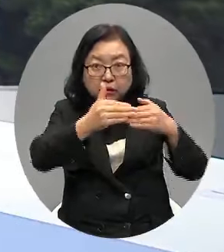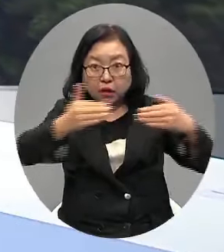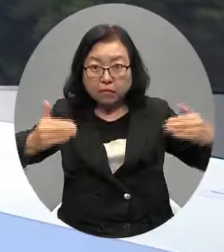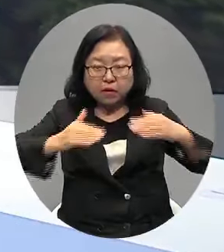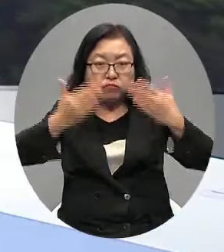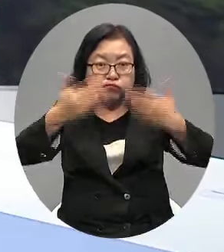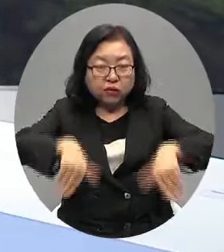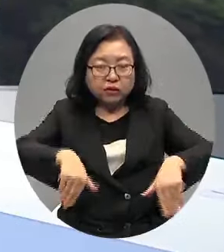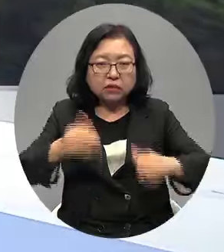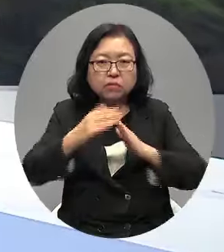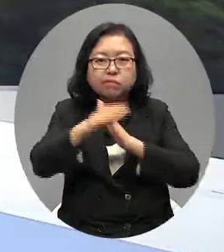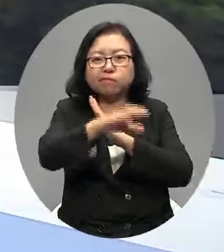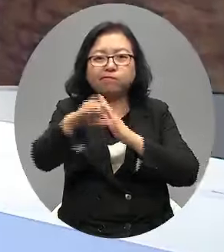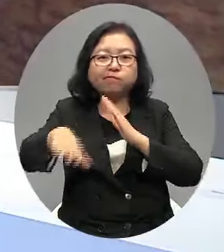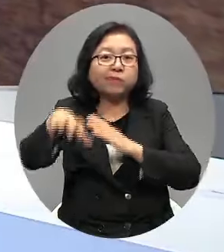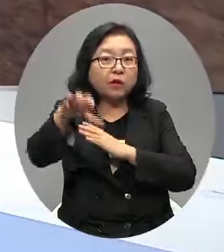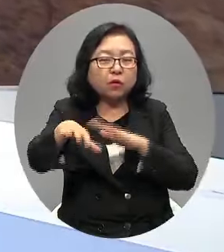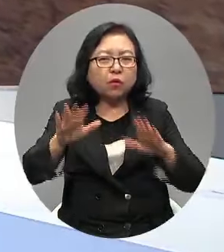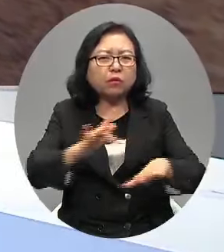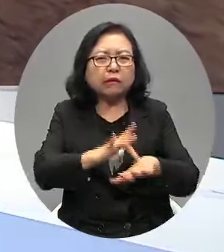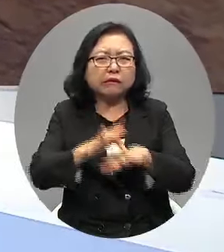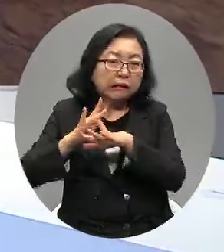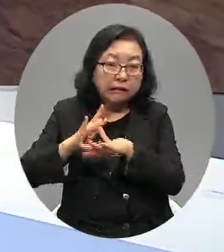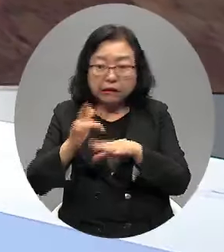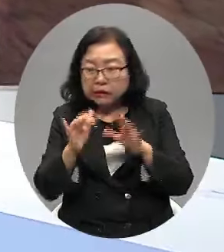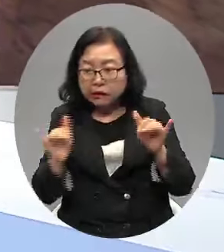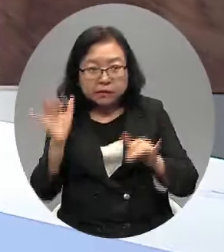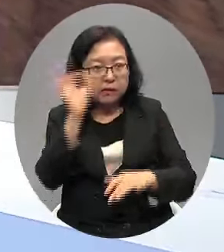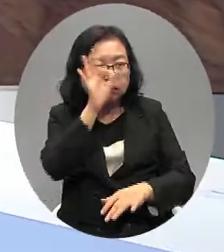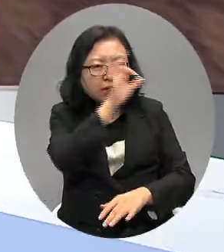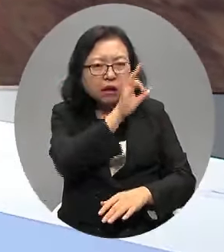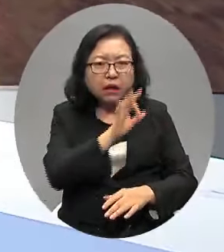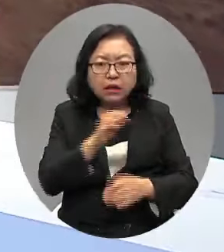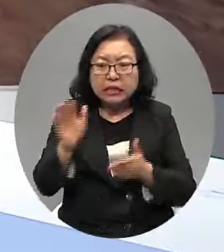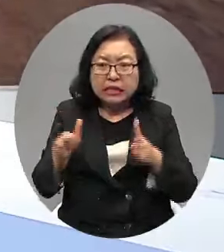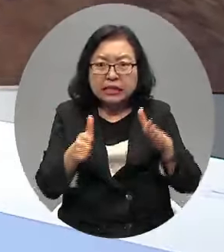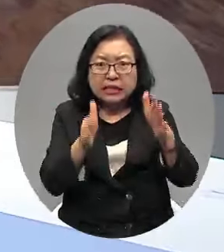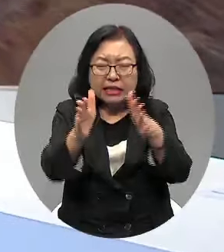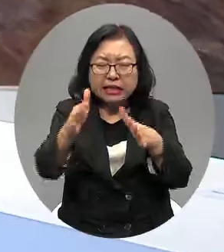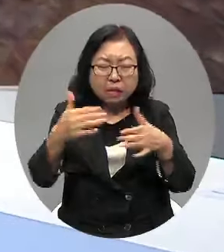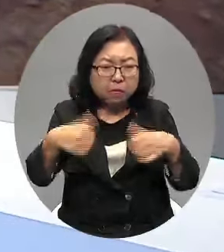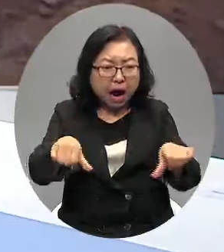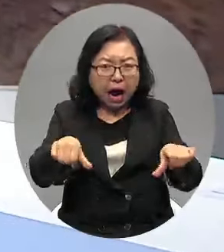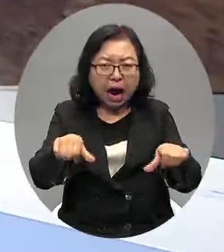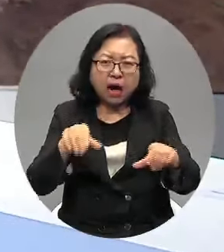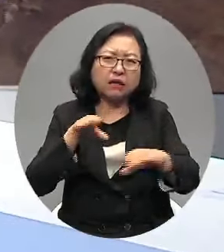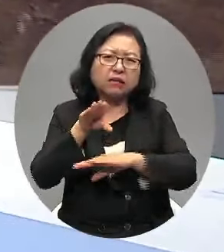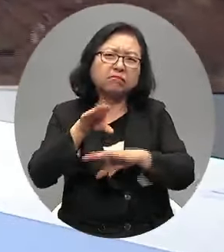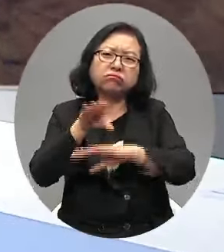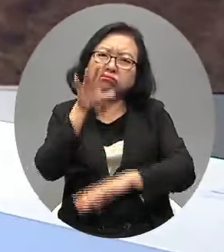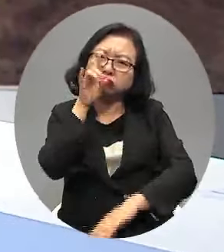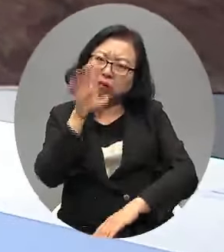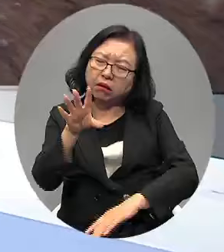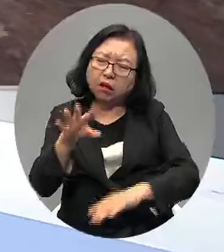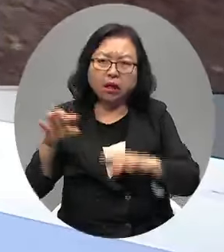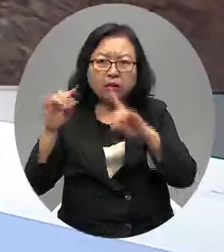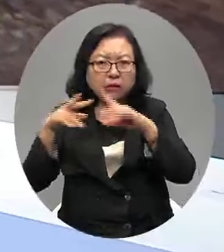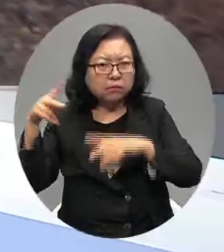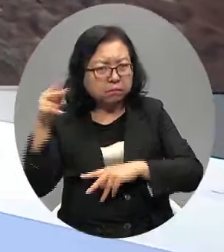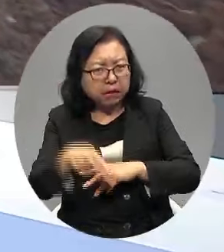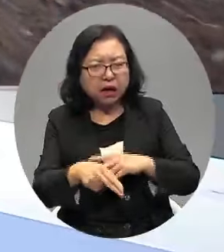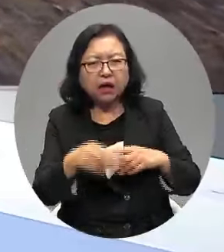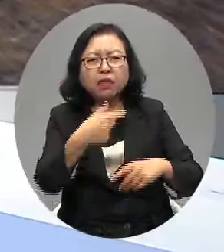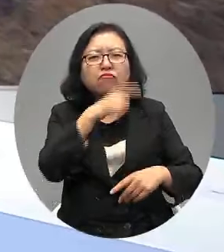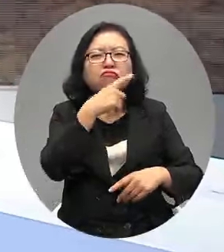오늘도 실종자 수색 작업이 이어졌습니다. 진입로가 망가져 차량이 들어가지도 못하고 전기와 수도까지 모두